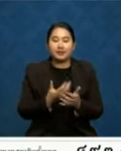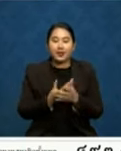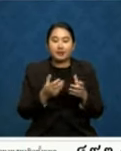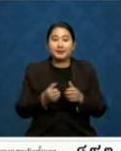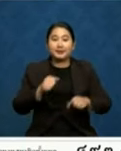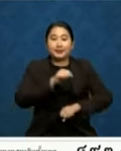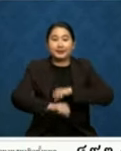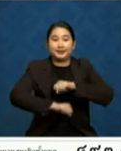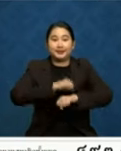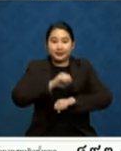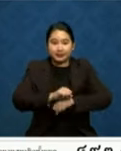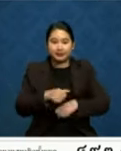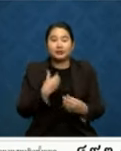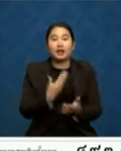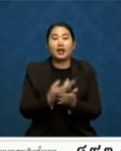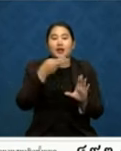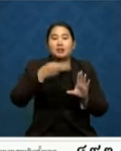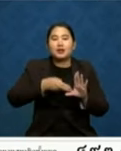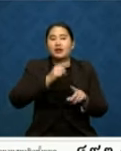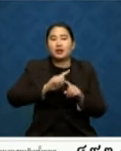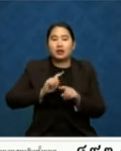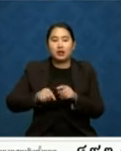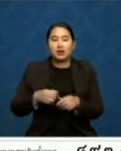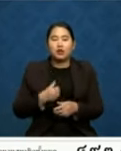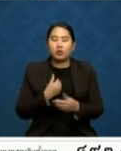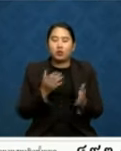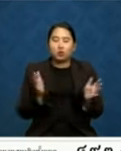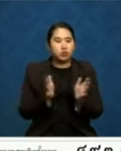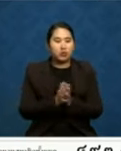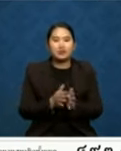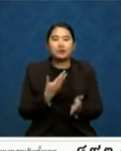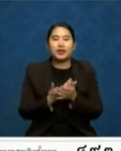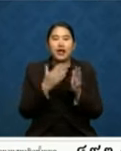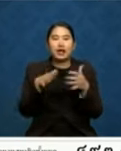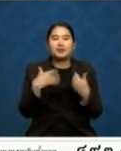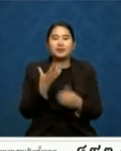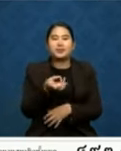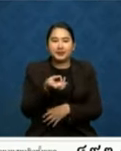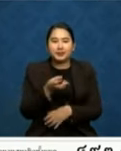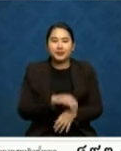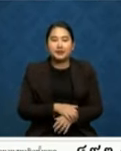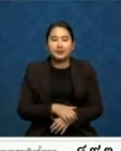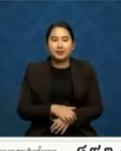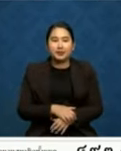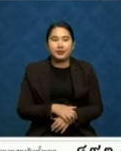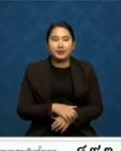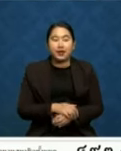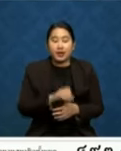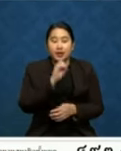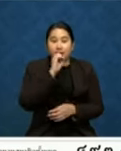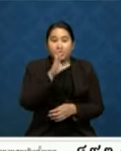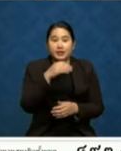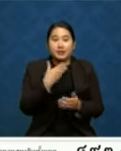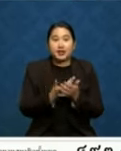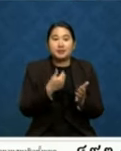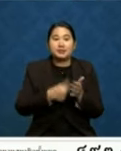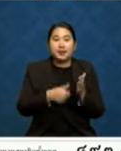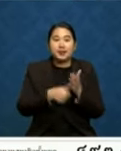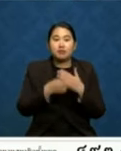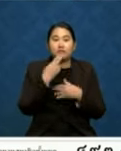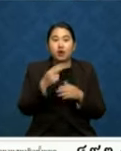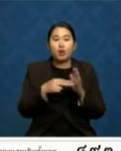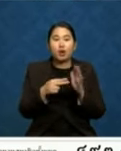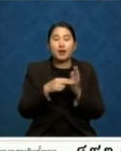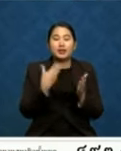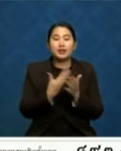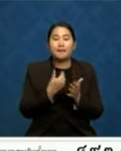าทกว่านะครับค่าน้ำมันอีกหลายต่อหลายอย่างเพราะฉะนั้นส่วนที่ชาวบ้านเขาได้นิดหน่อยแล้วที่สำคัญเนี่ยเขาว่าภาษีบุหรี่เนี่ยเป็นภาษีบาปเพ